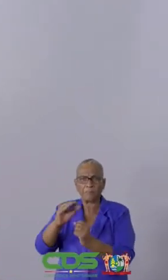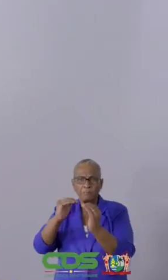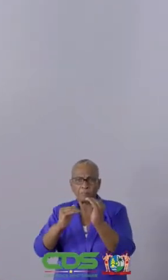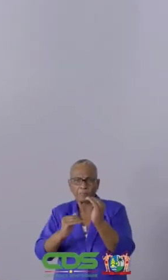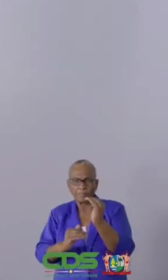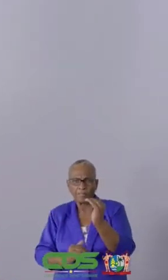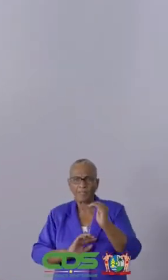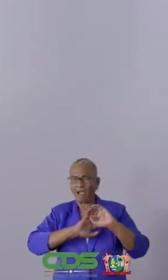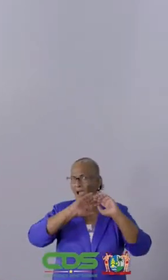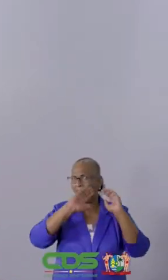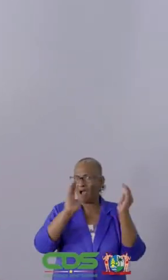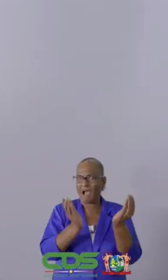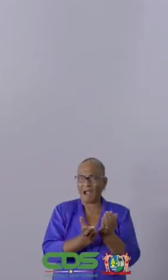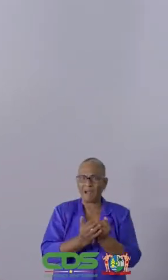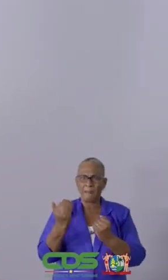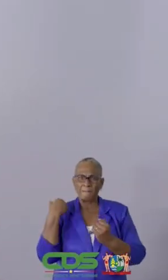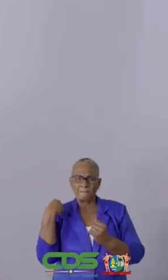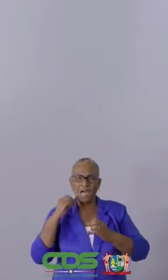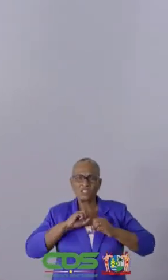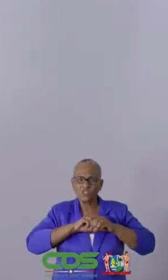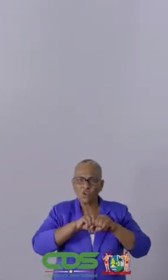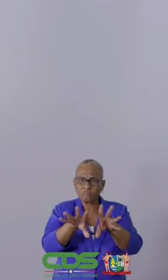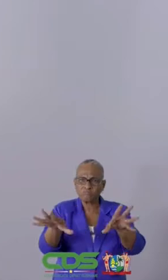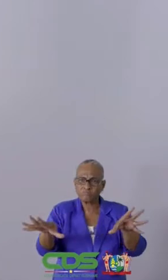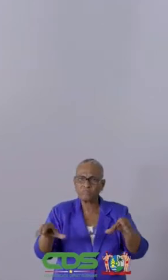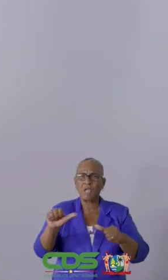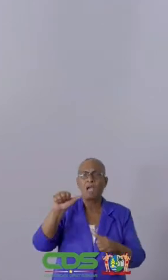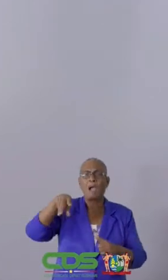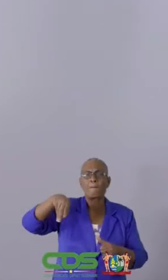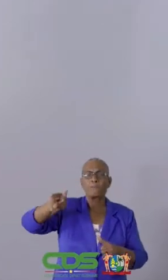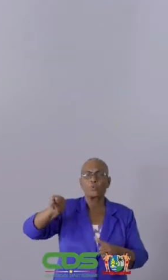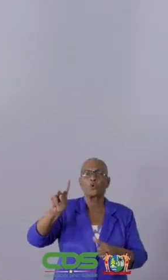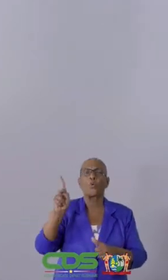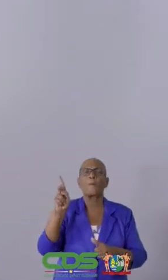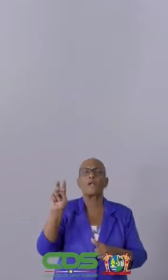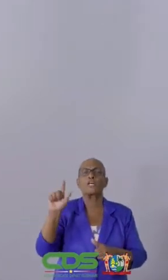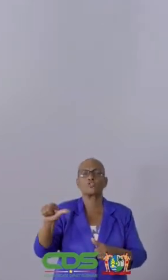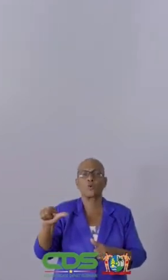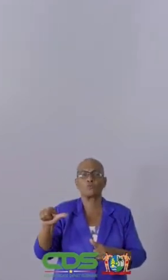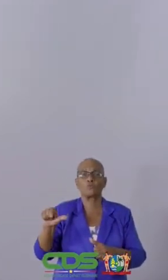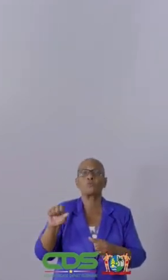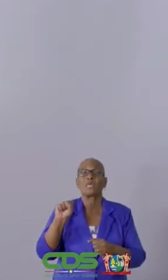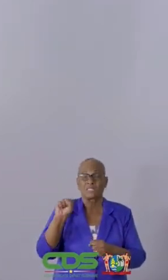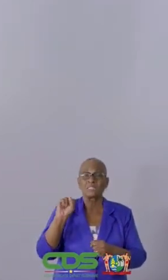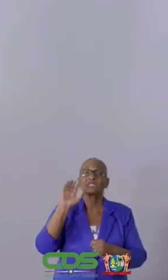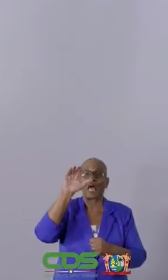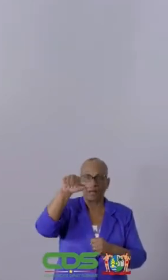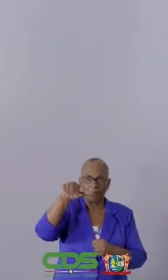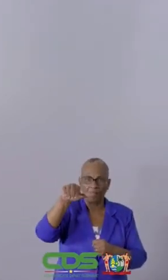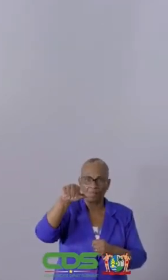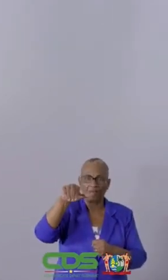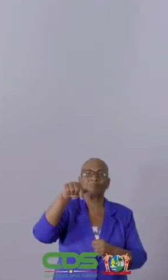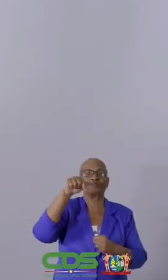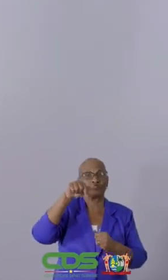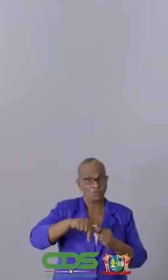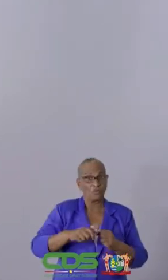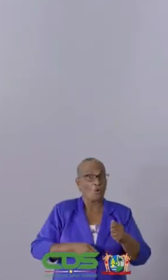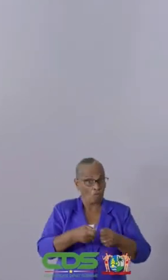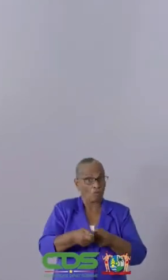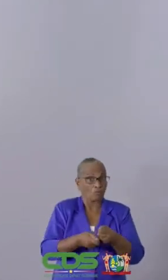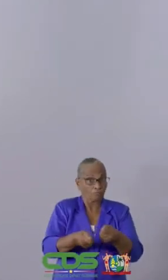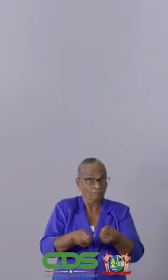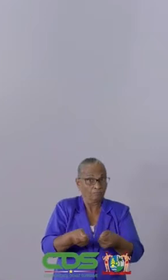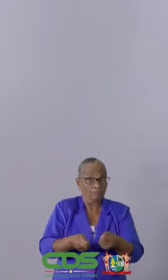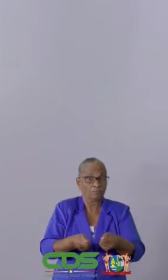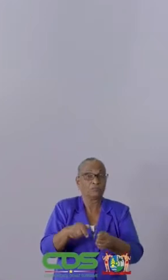besmettingen. Alle recente uitbraken, met name in Apura, Kwamalasamutu en Saramaka, zijn thans